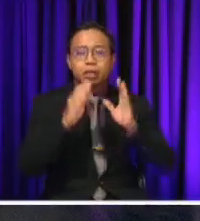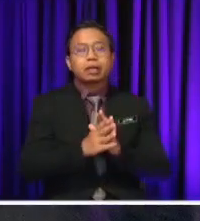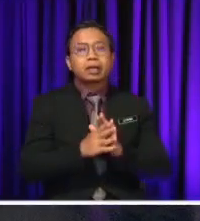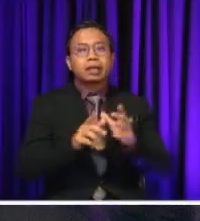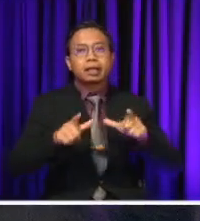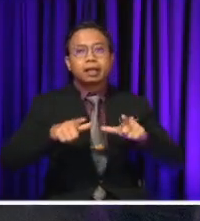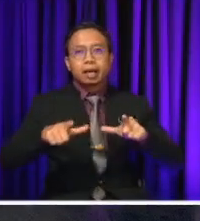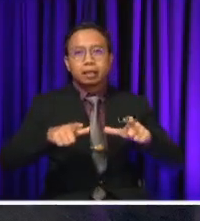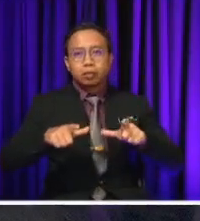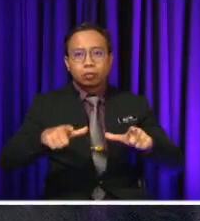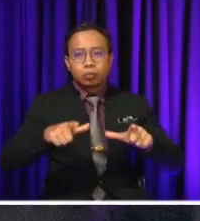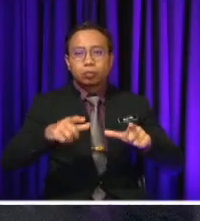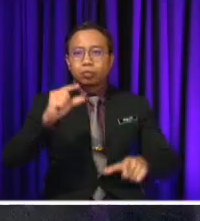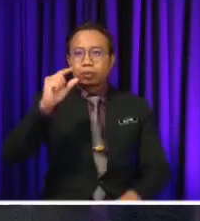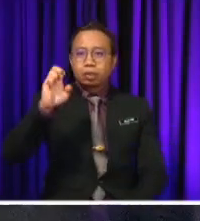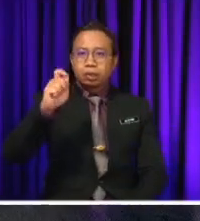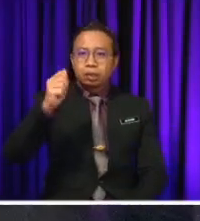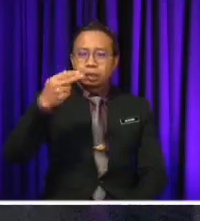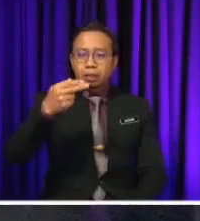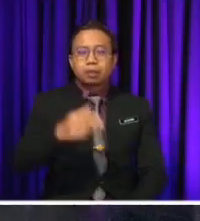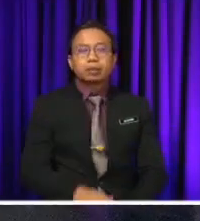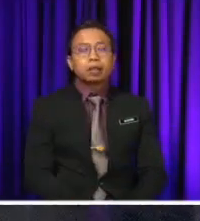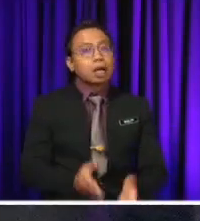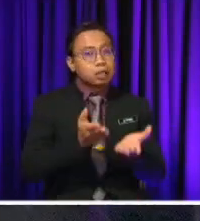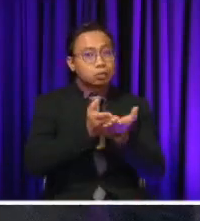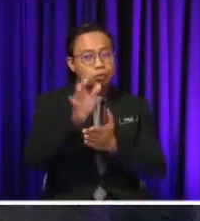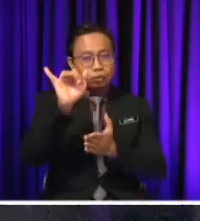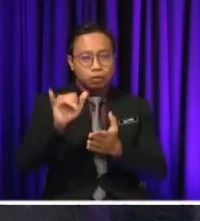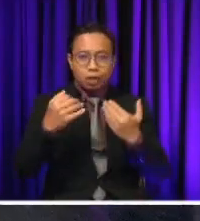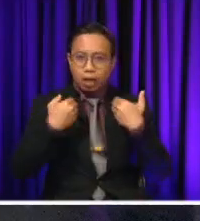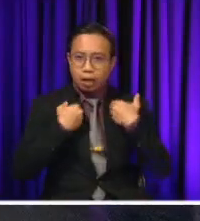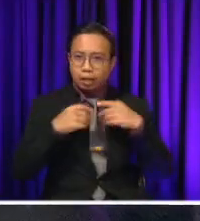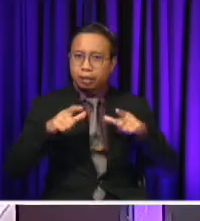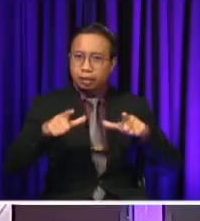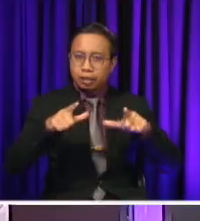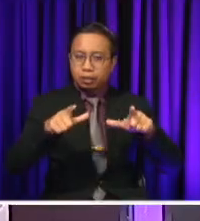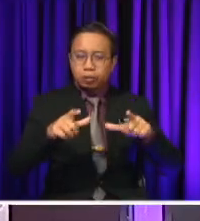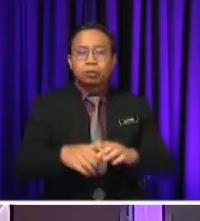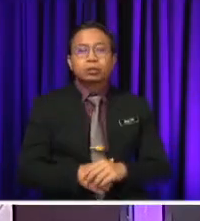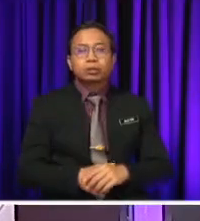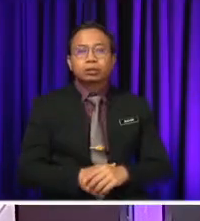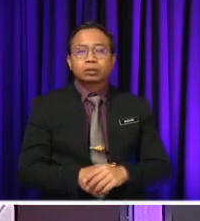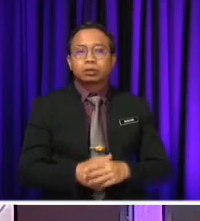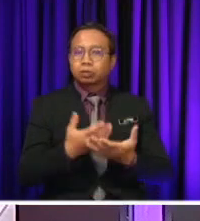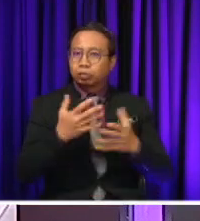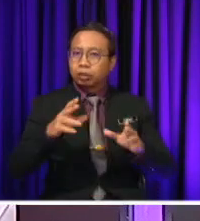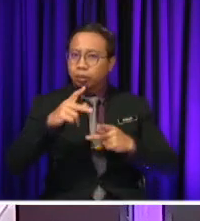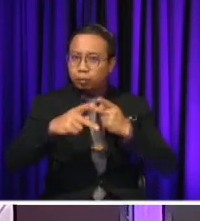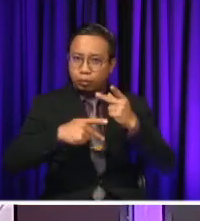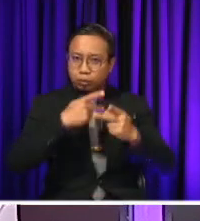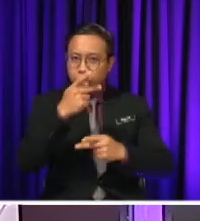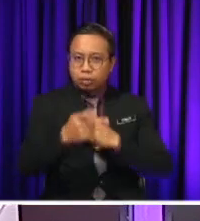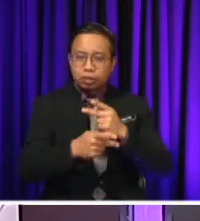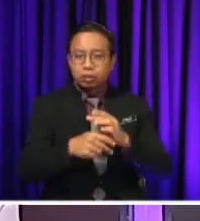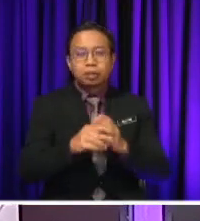proses Jadi Kayu Oke seterusnya kita ada kayu yang telah di proses yaitu